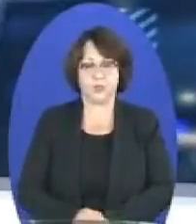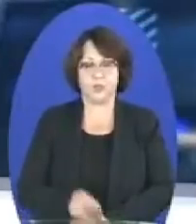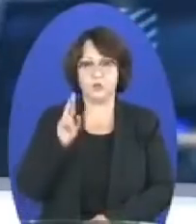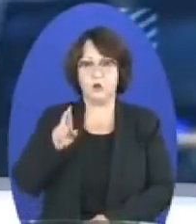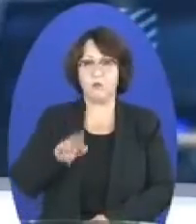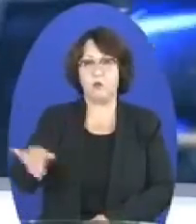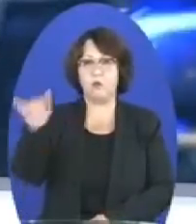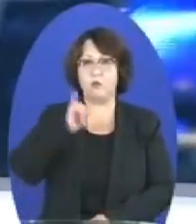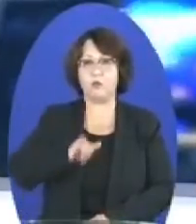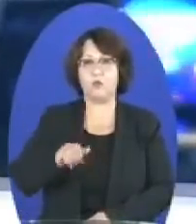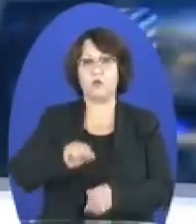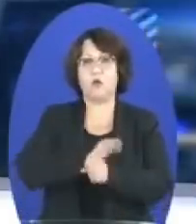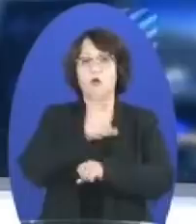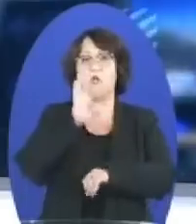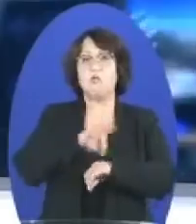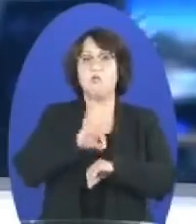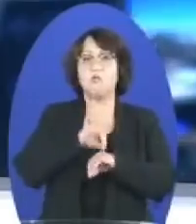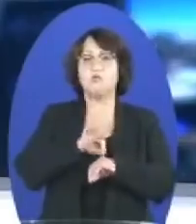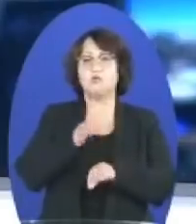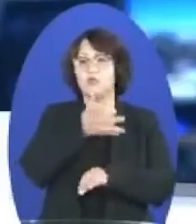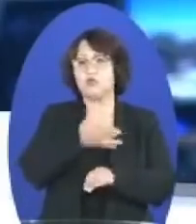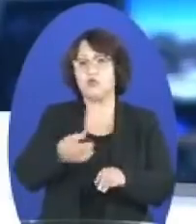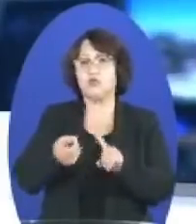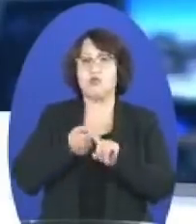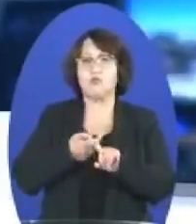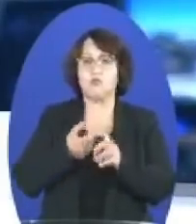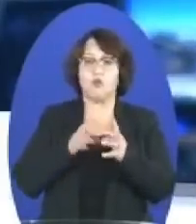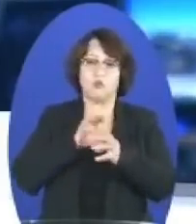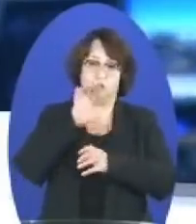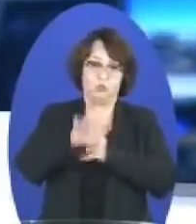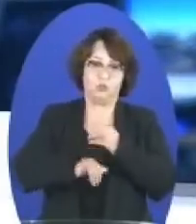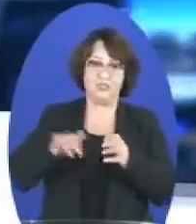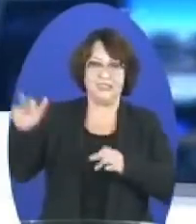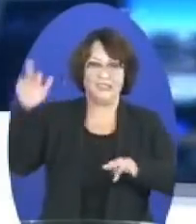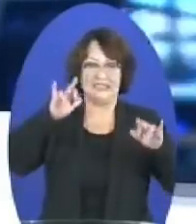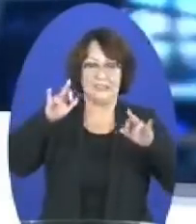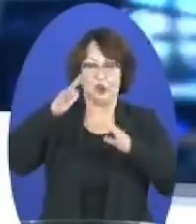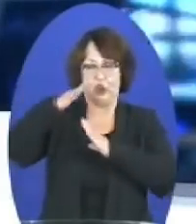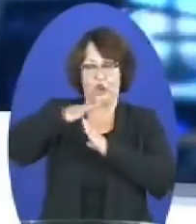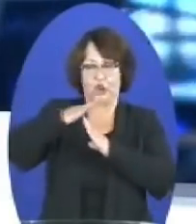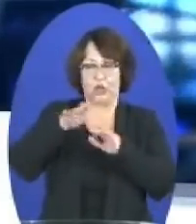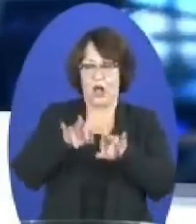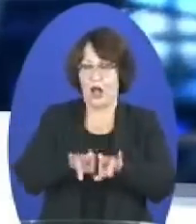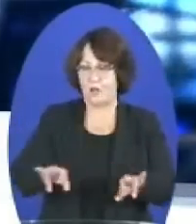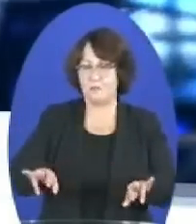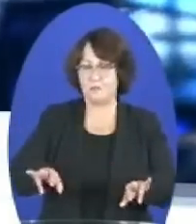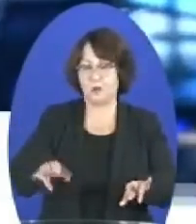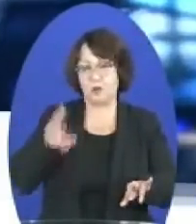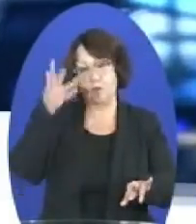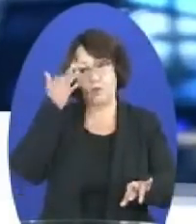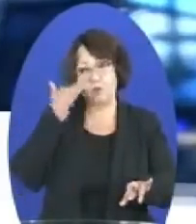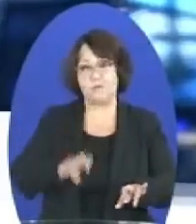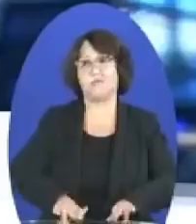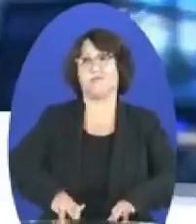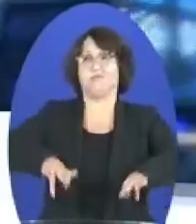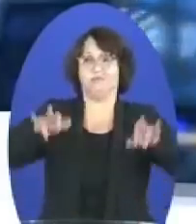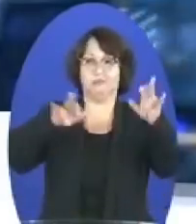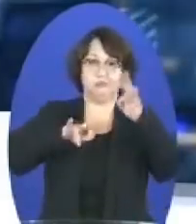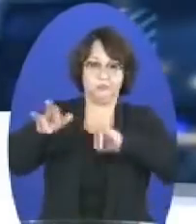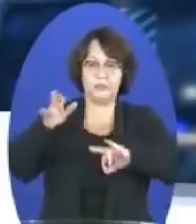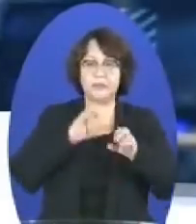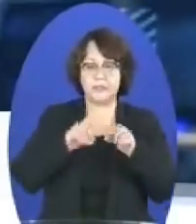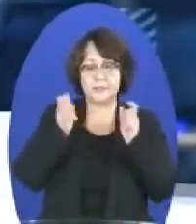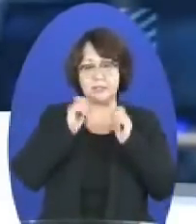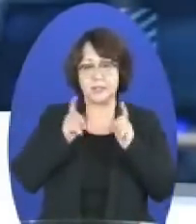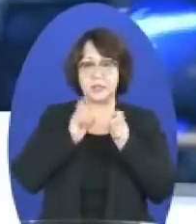Япон улс коронавирусын цар тахлын улмаас зогсоогод байсан зарим олон улсын нислэгүүдэн удахгүй шат дараатай сэргэж эхлэхээр төлөвлөж байгаа талаар тус улсын засан